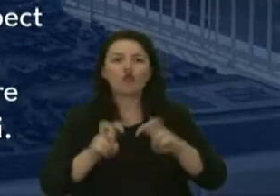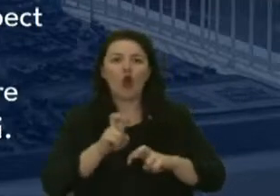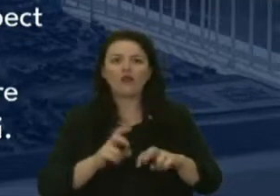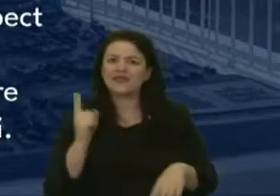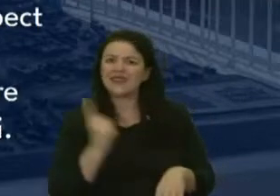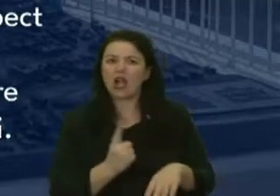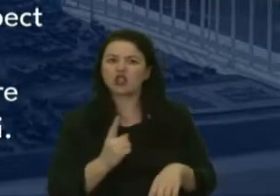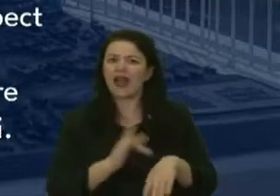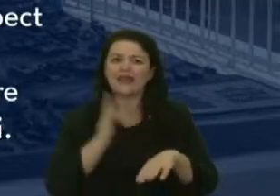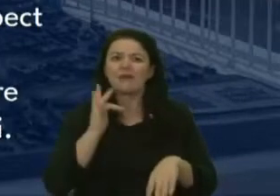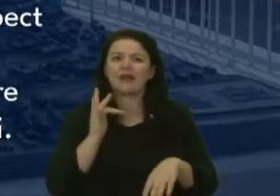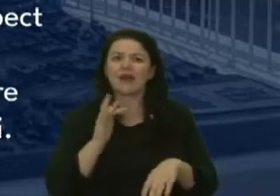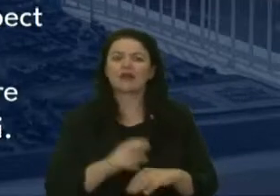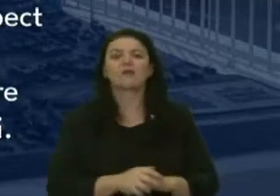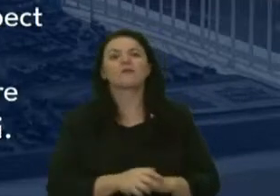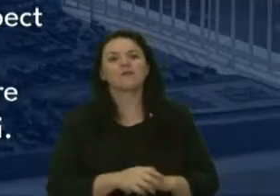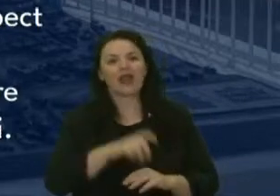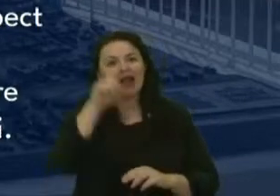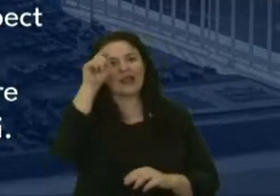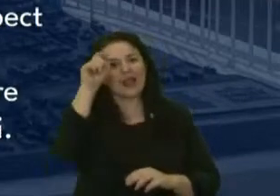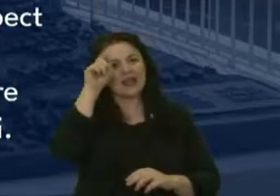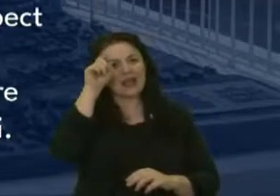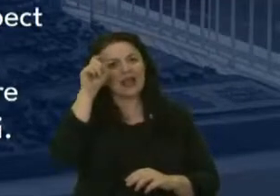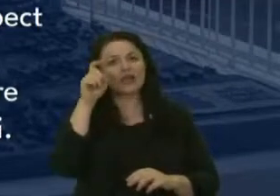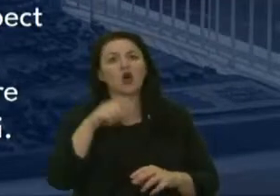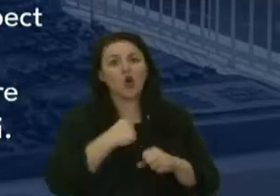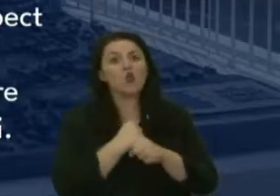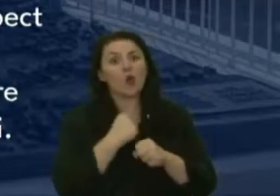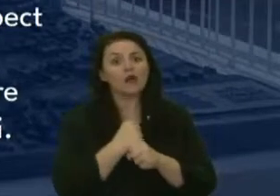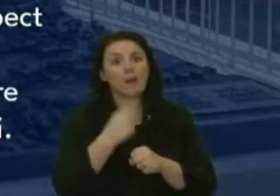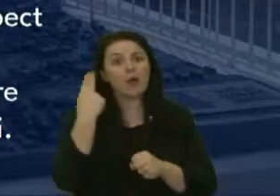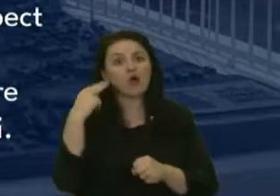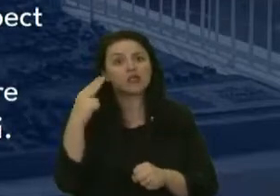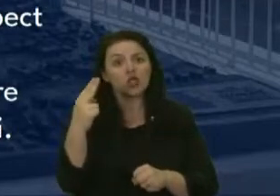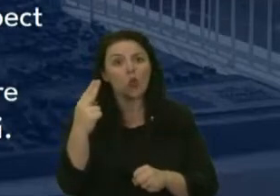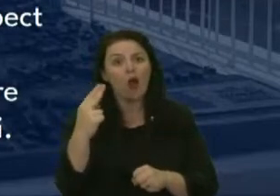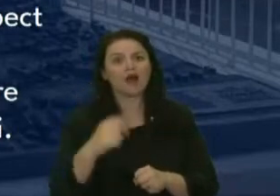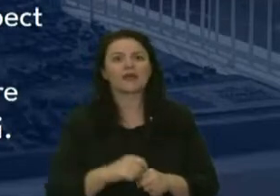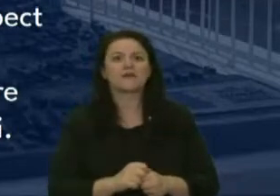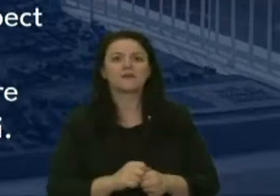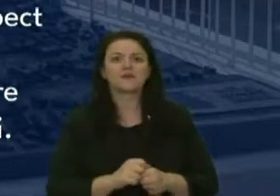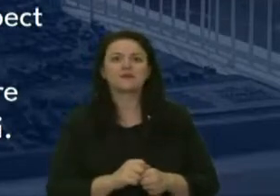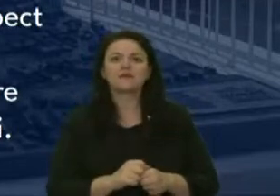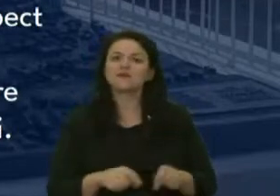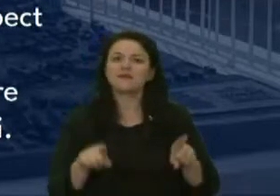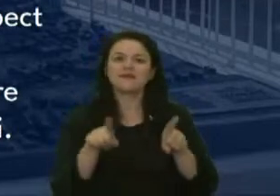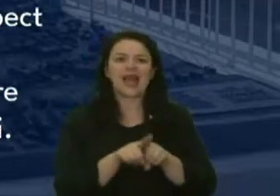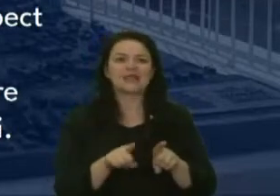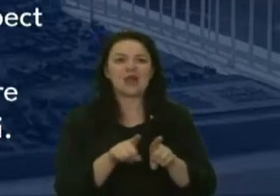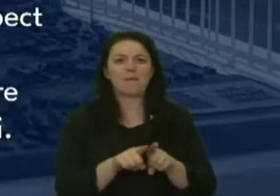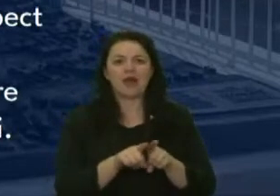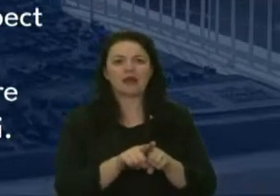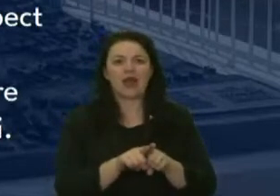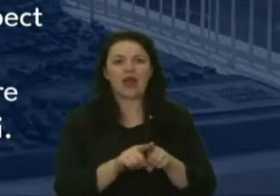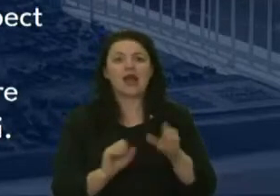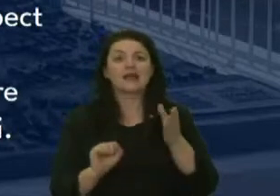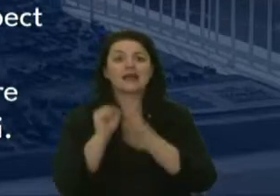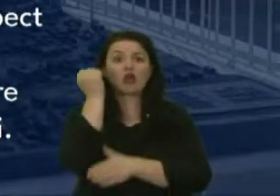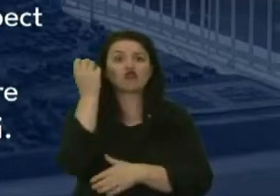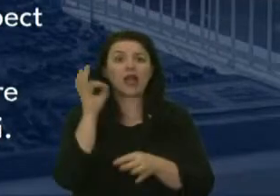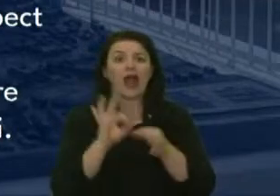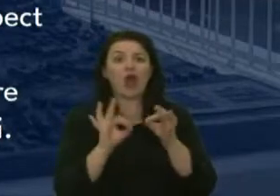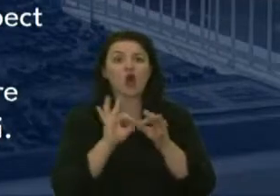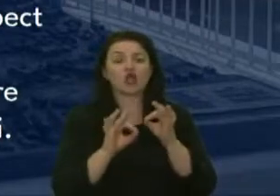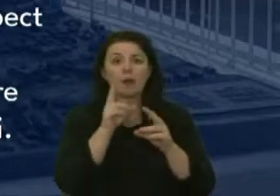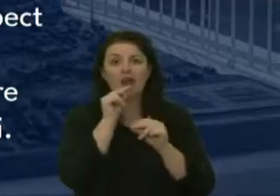imediat deci cred că este un lucru la care trebuie să lucrăm în continuare de acea de asemenea despre creșterea economică am vorbit